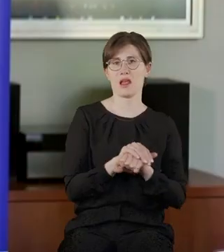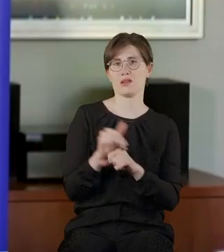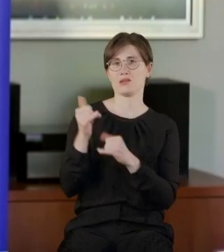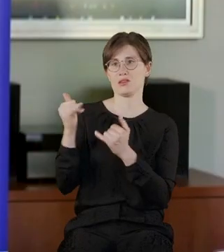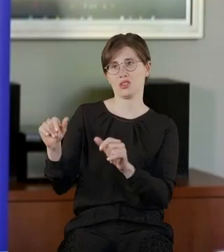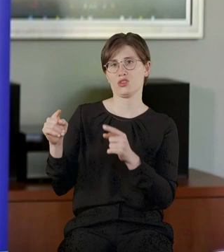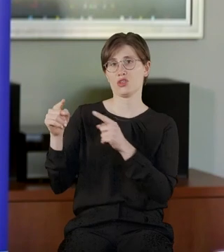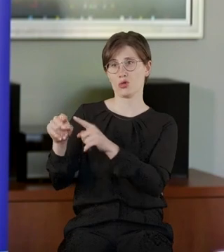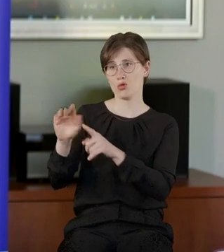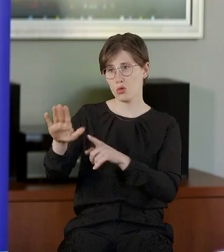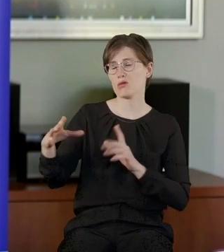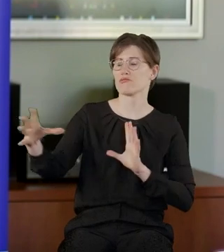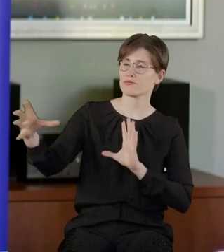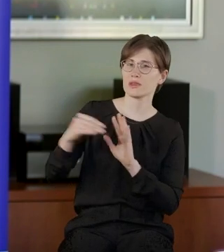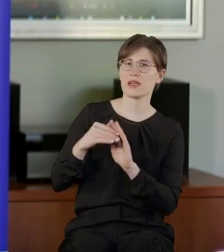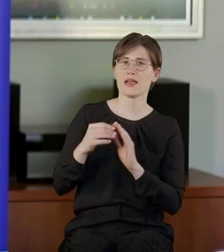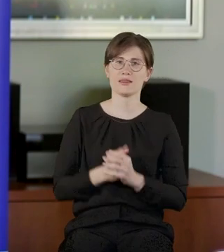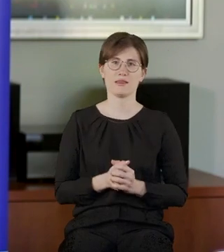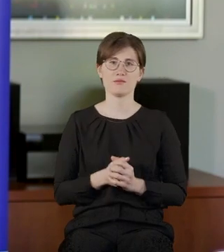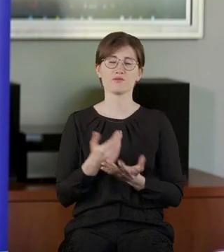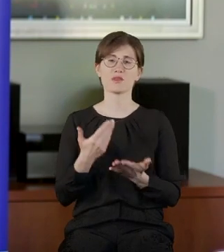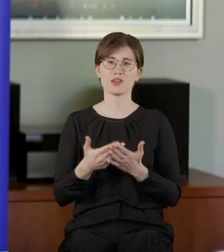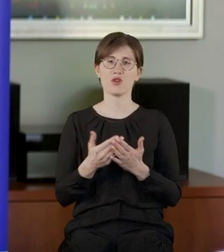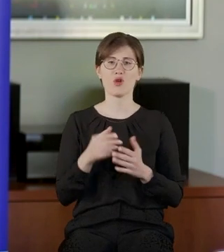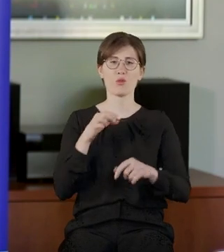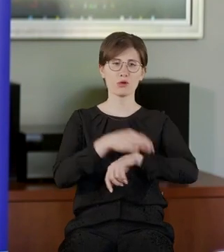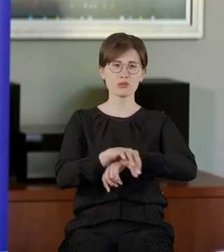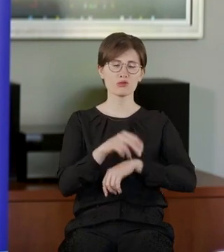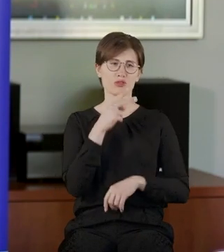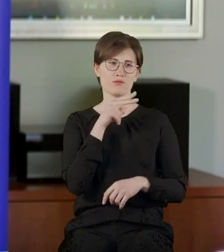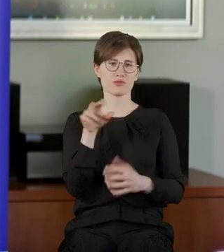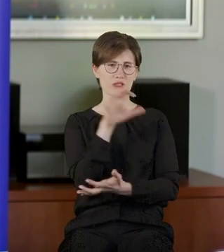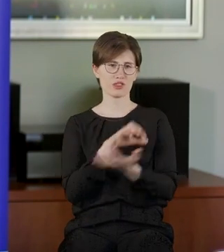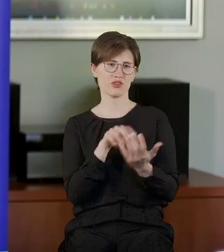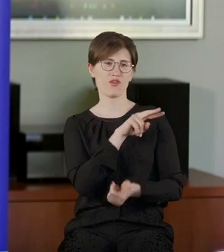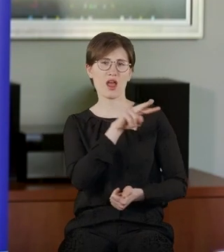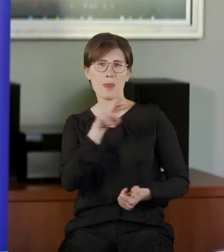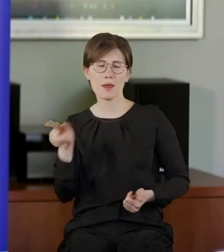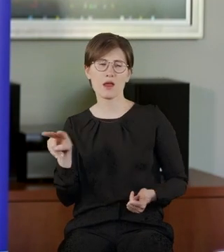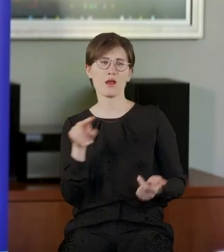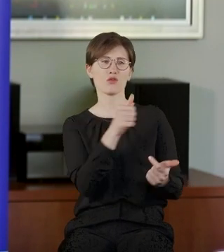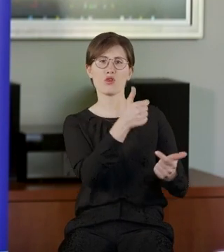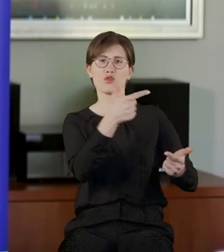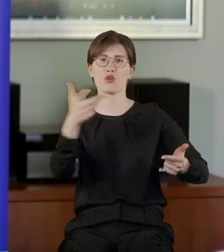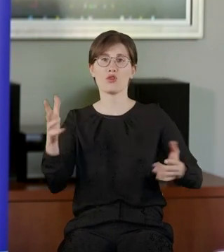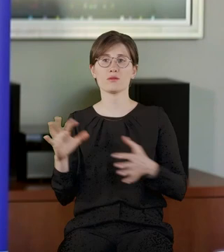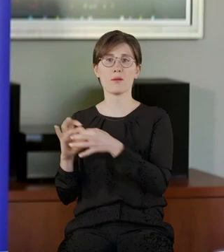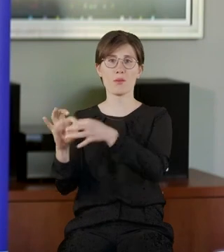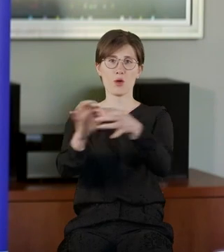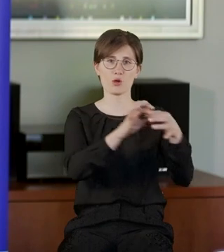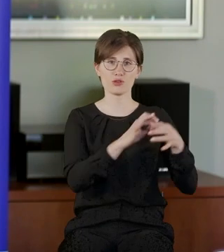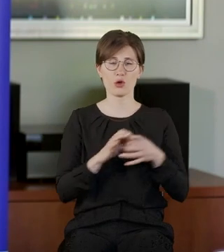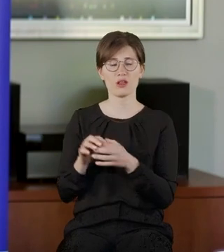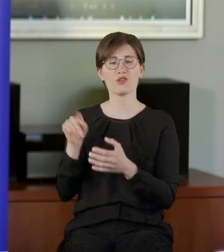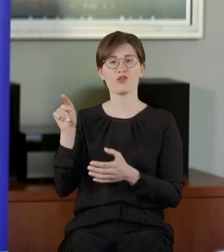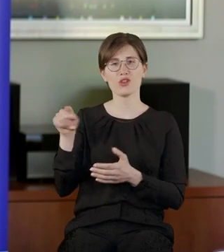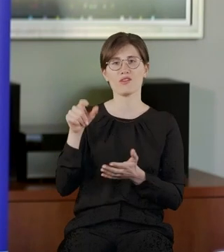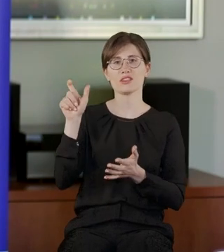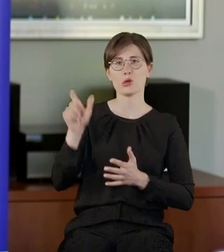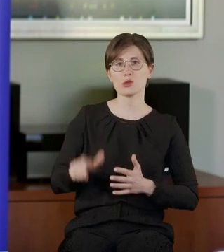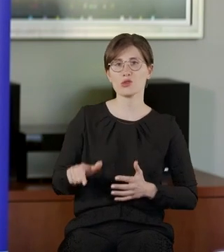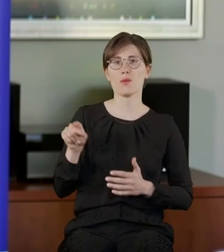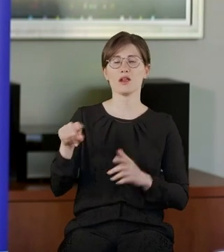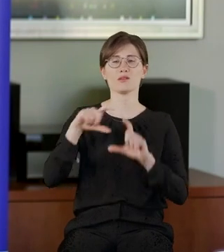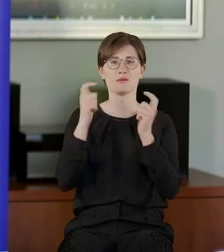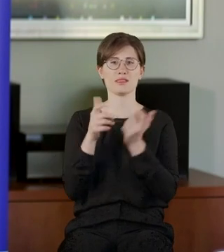nauki. Student, który świat postrzega przez pryzmat wielu dyscyplin, wielu dziedzin, to jest ten ktoś, kto w przyszłości będzie cały